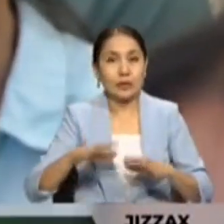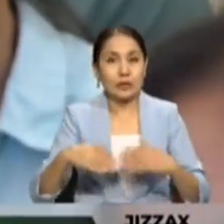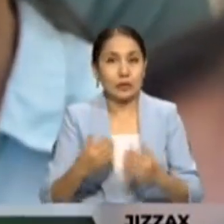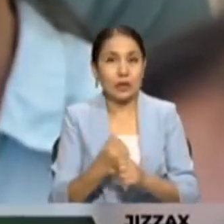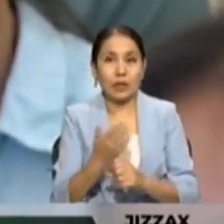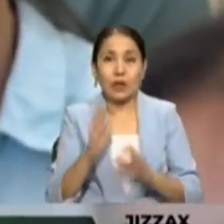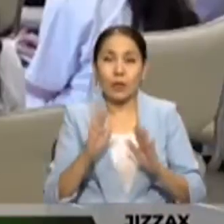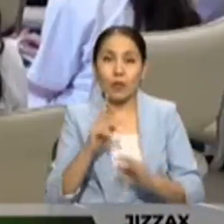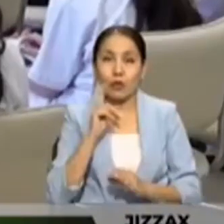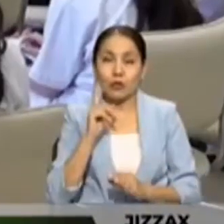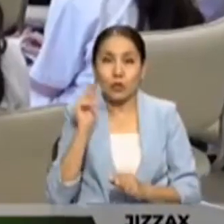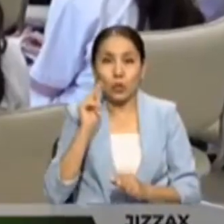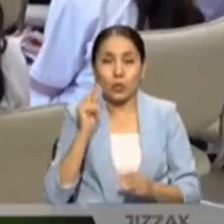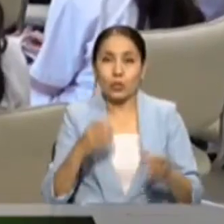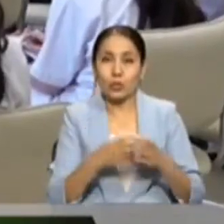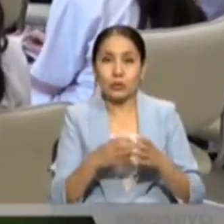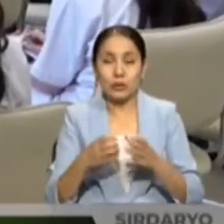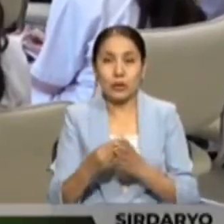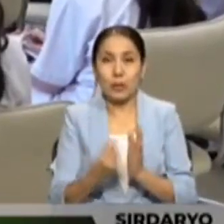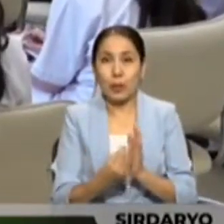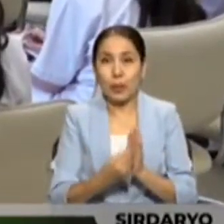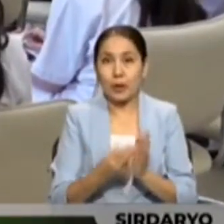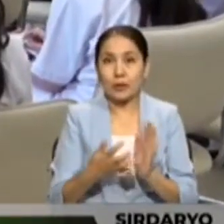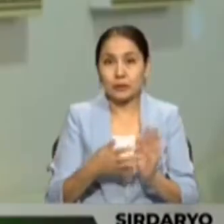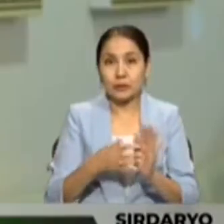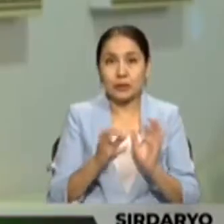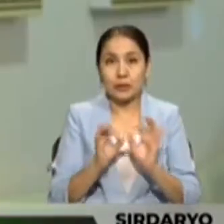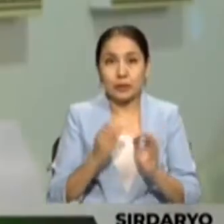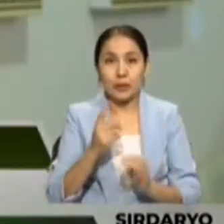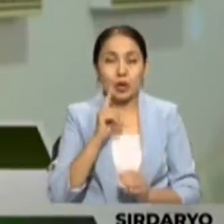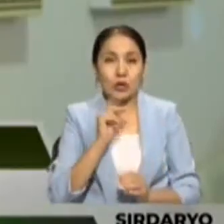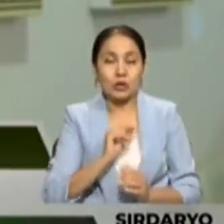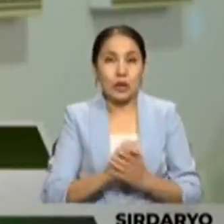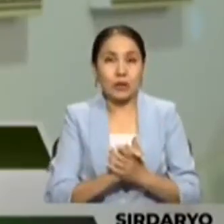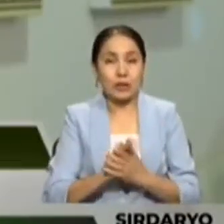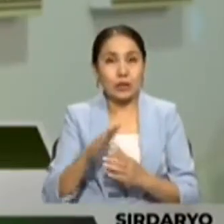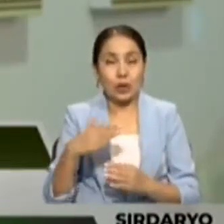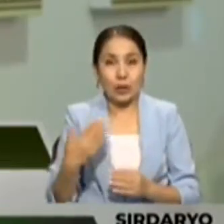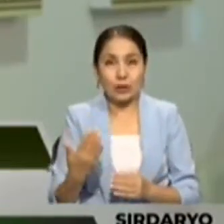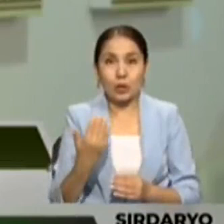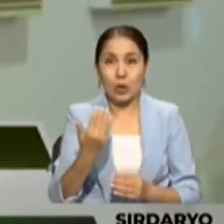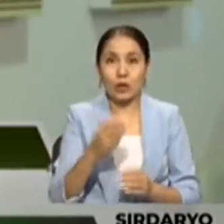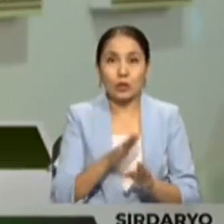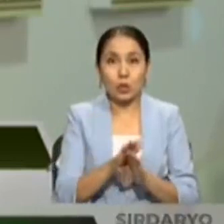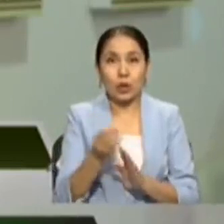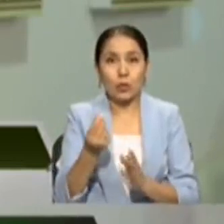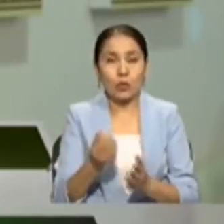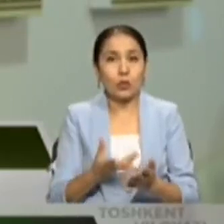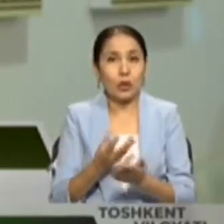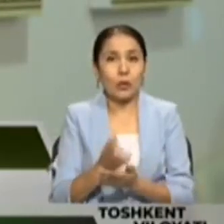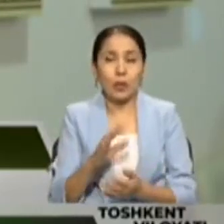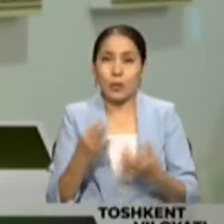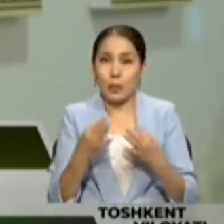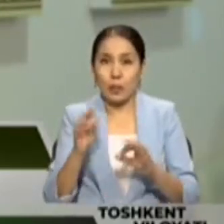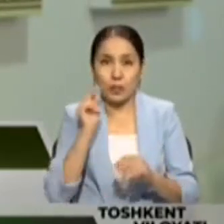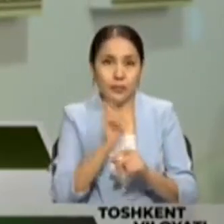qilayotganligi, ammo bu yoshlarning o'quv kurslariga mablag'lari yetishmasligini aytdi. Yoshlar ishlari agentligi tomonidan ularning to'lov pullari to'lab beriladi,